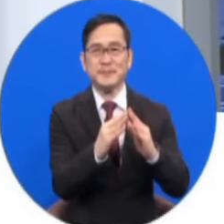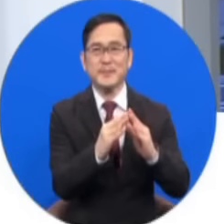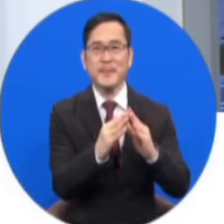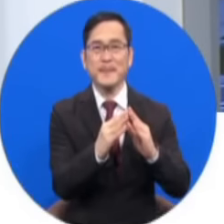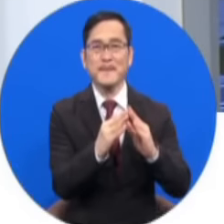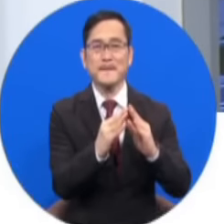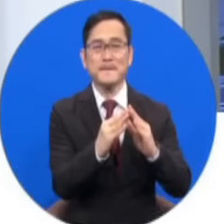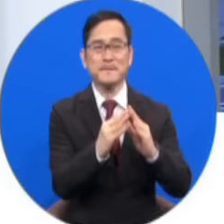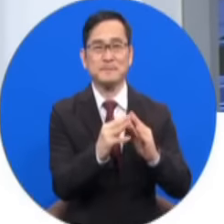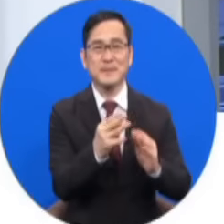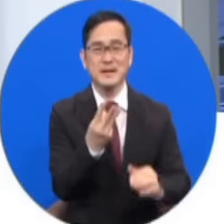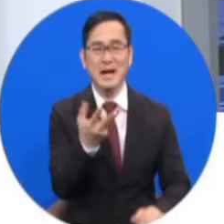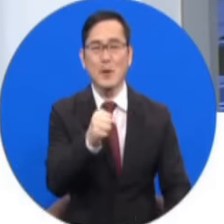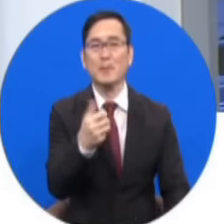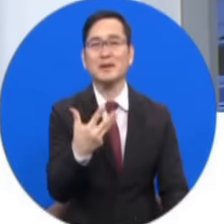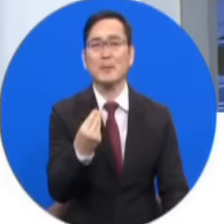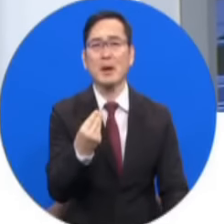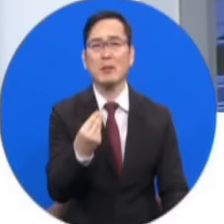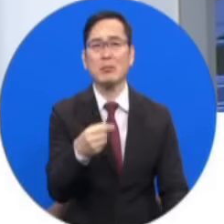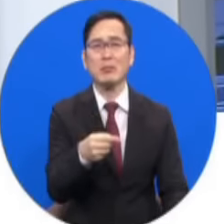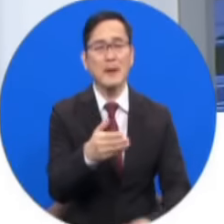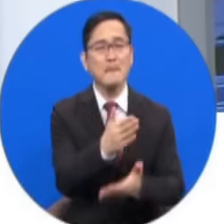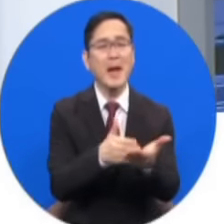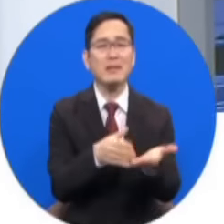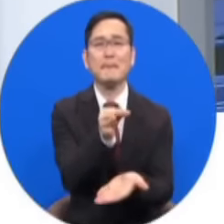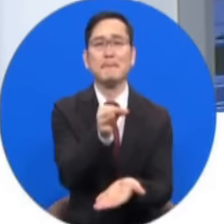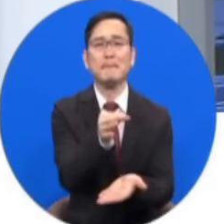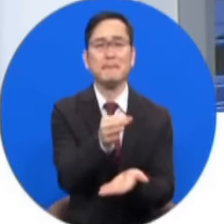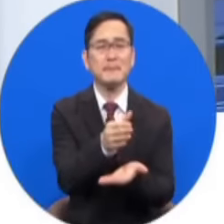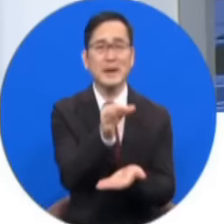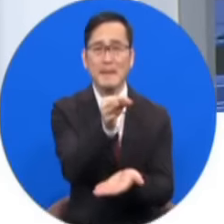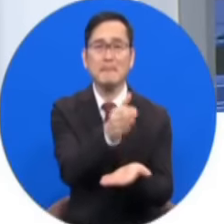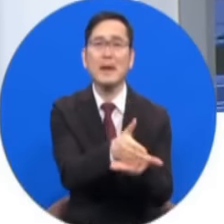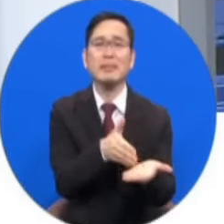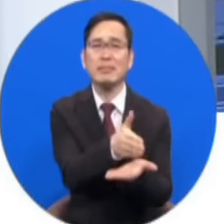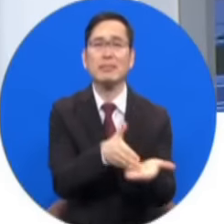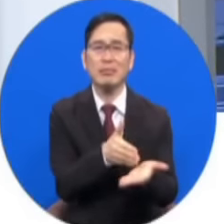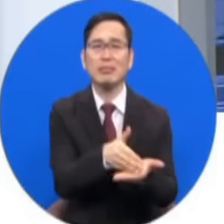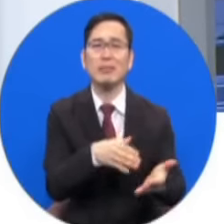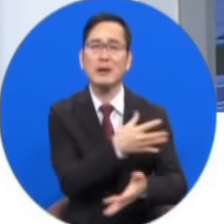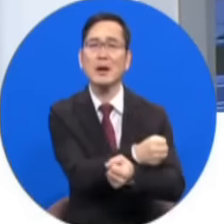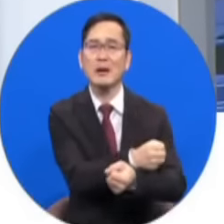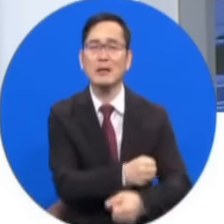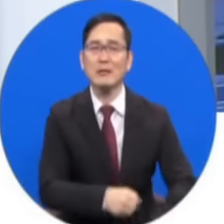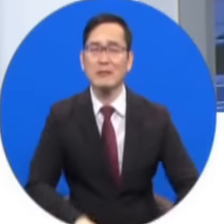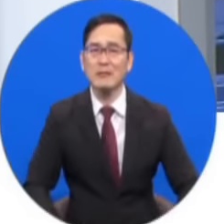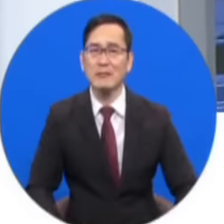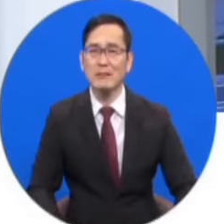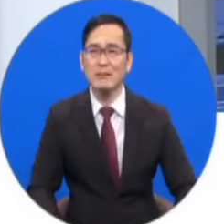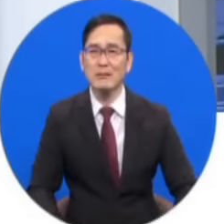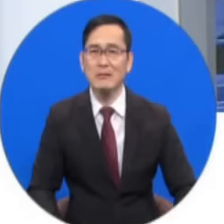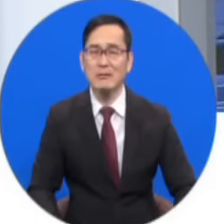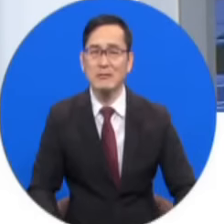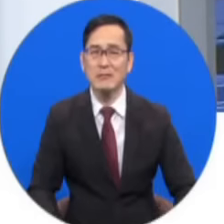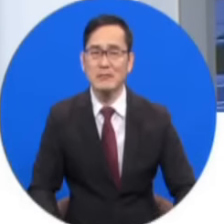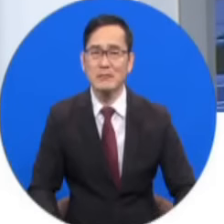됐다는 것조차도 그러면 실질적 소유가 그 문다 씨 아니면 문재인 전 대통령의 소유가